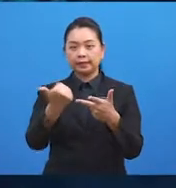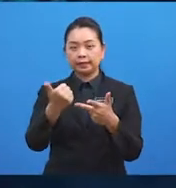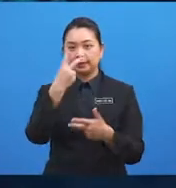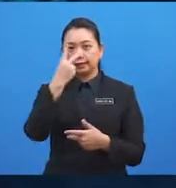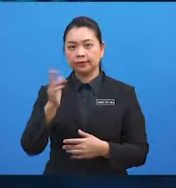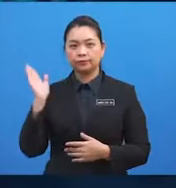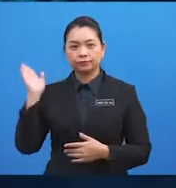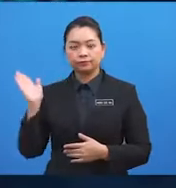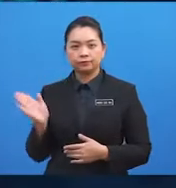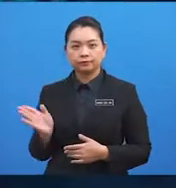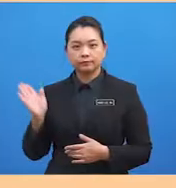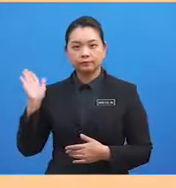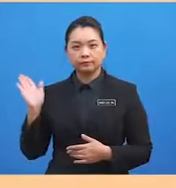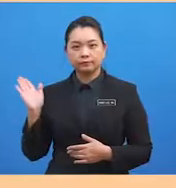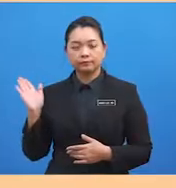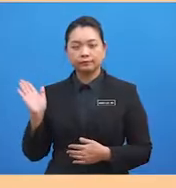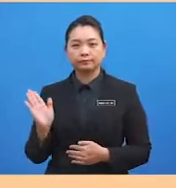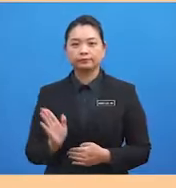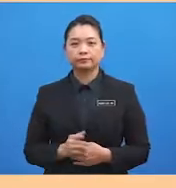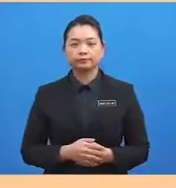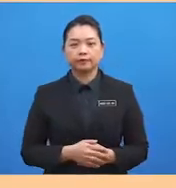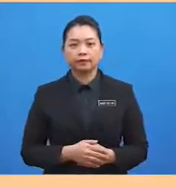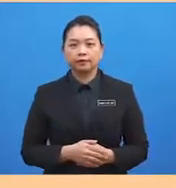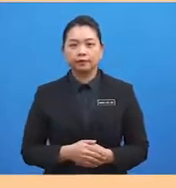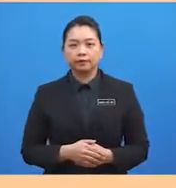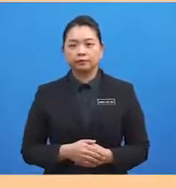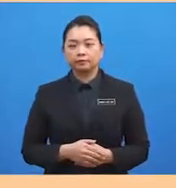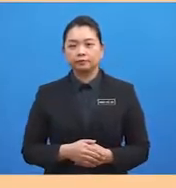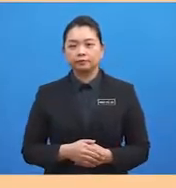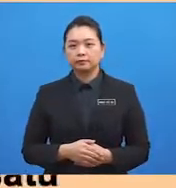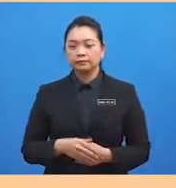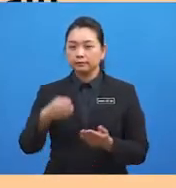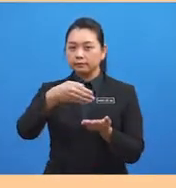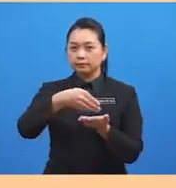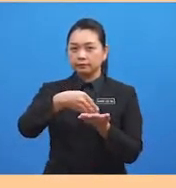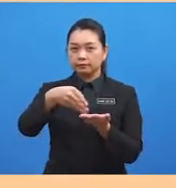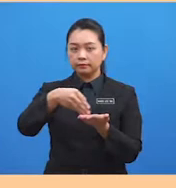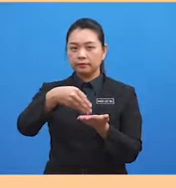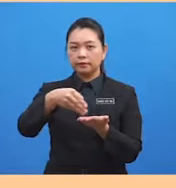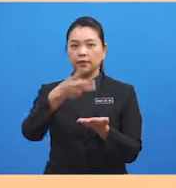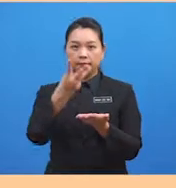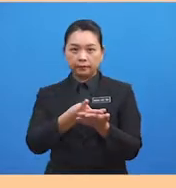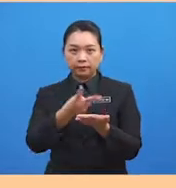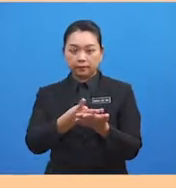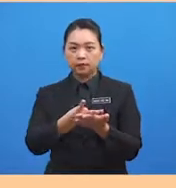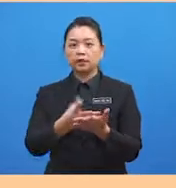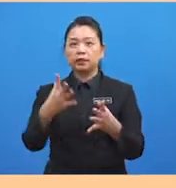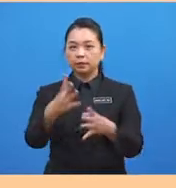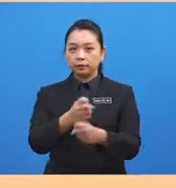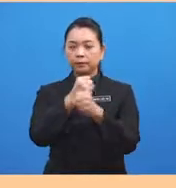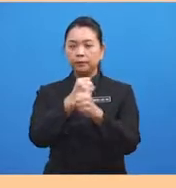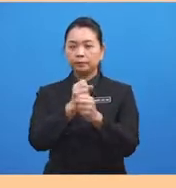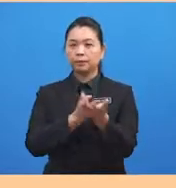ialah pajakan. Pajakan ialah pembiayaan yang diperoleh melalui